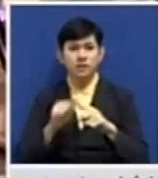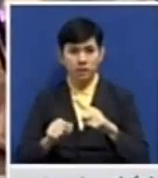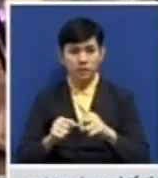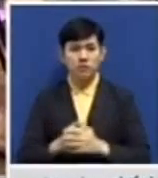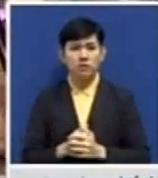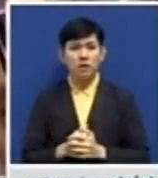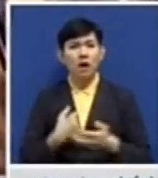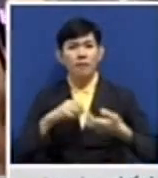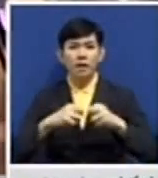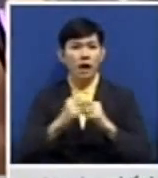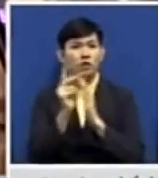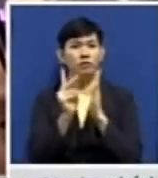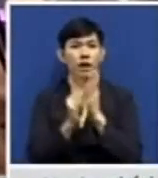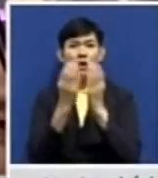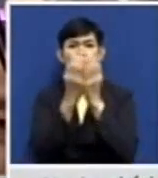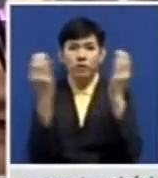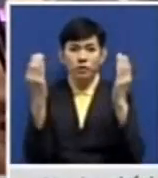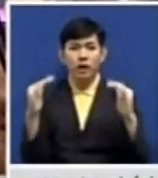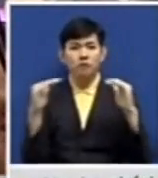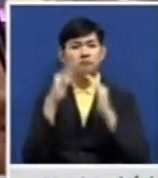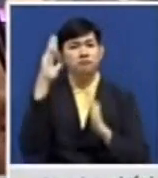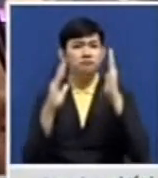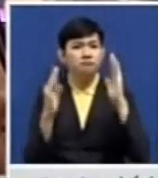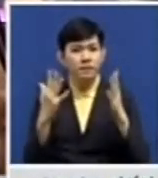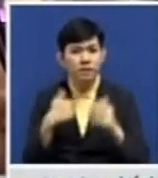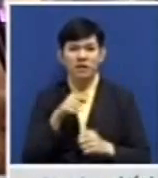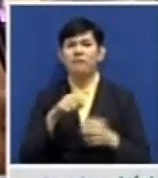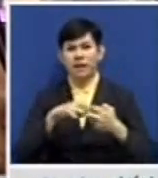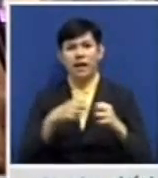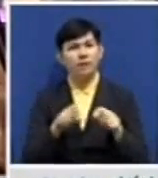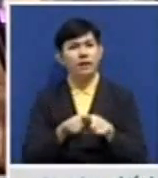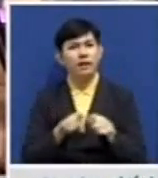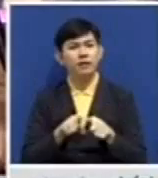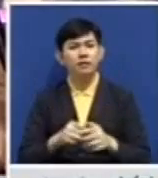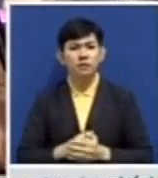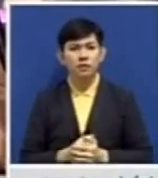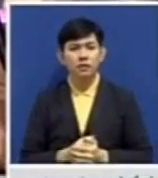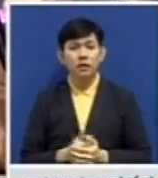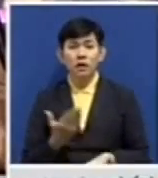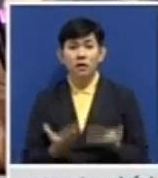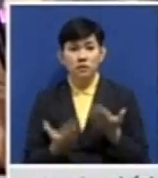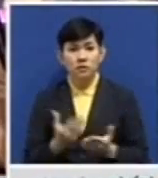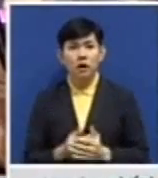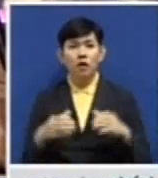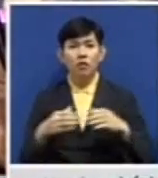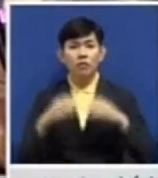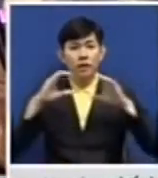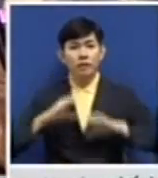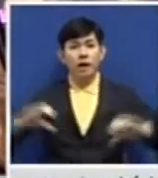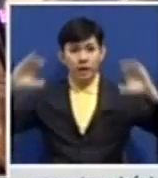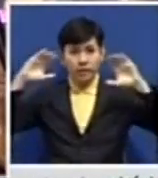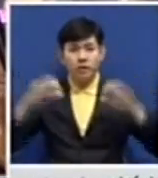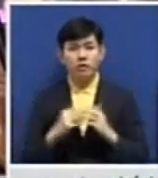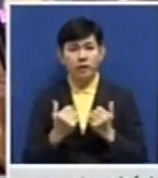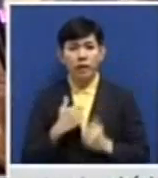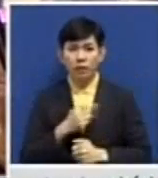30% ปัญหารัฐธรรมนูญที่ไม่เป็นประชาธิปไตยก็อีกเป็นปัญหาหนึ่งรวมทั้งสภาพของรัฐบาลด้วย